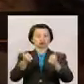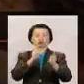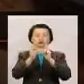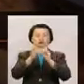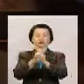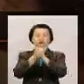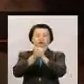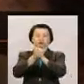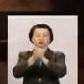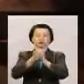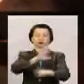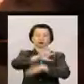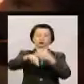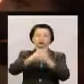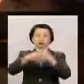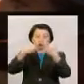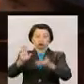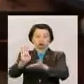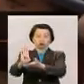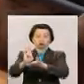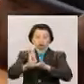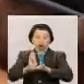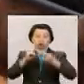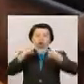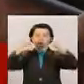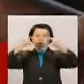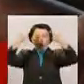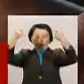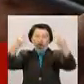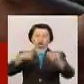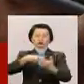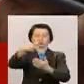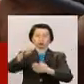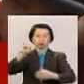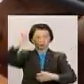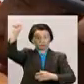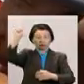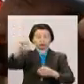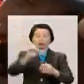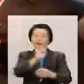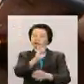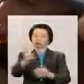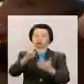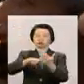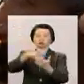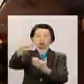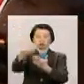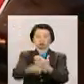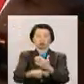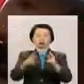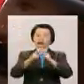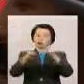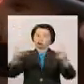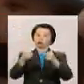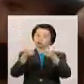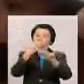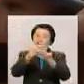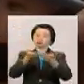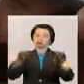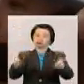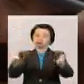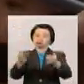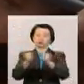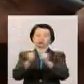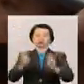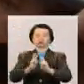kepada semua yang telah pun membantu untuk menjayakan acara ini. Satu program dan acara yang sangat merangsangkan,